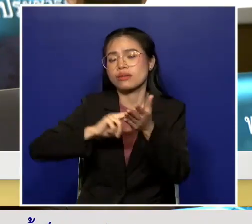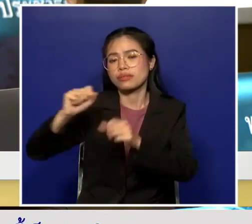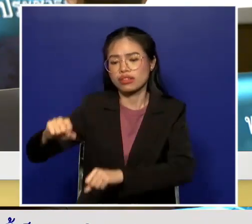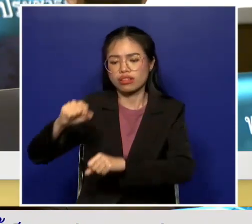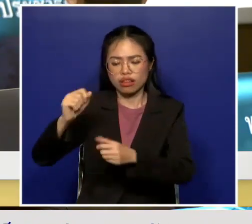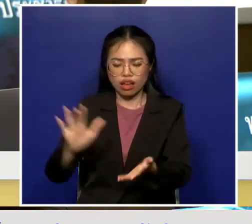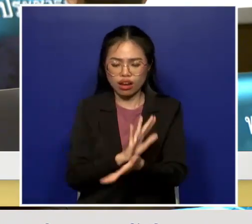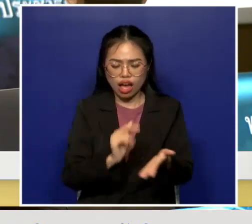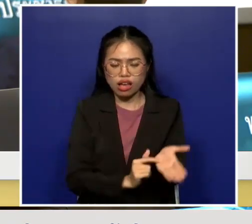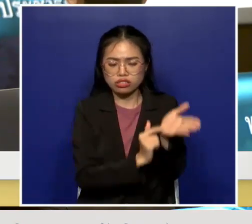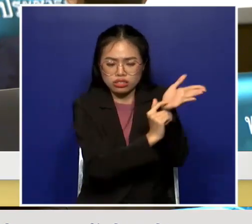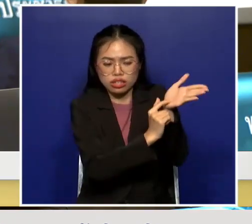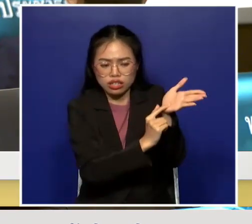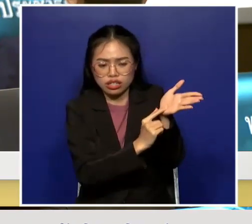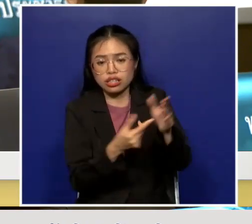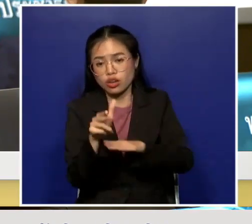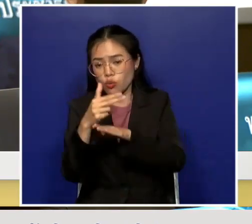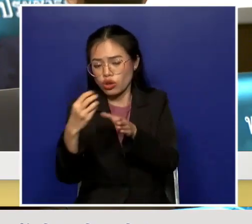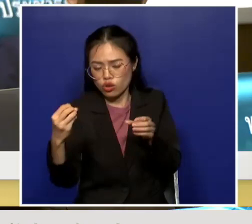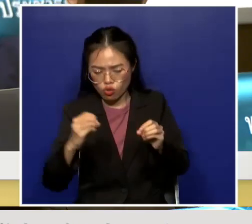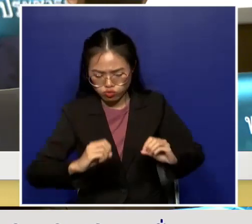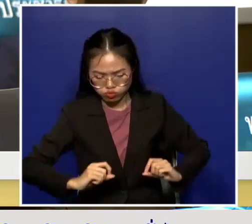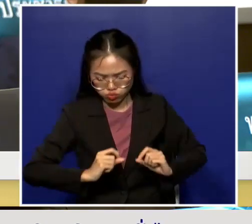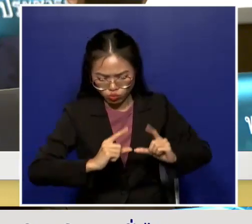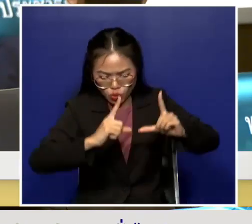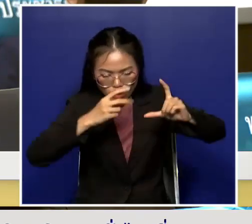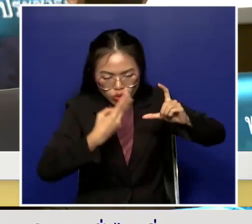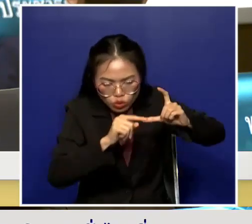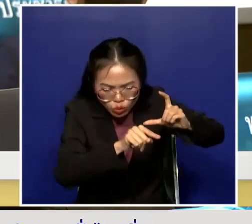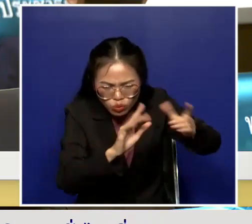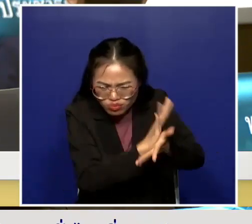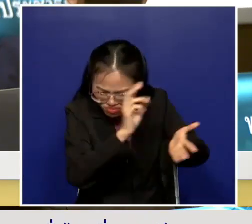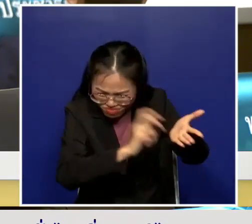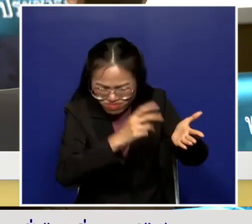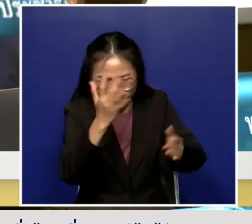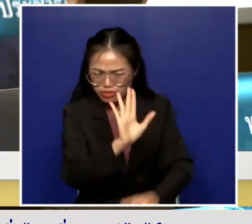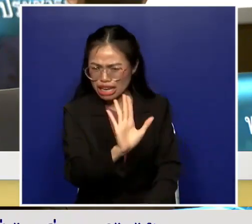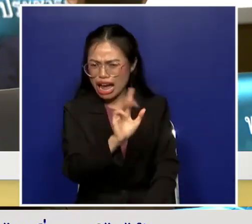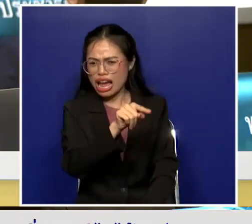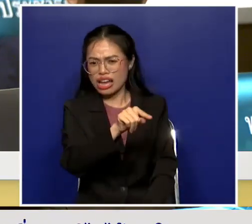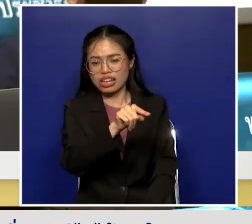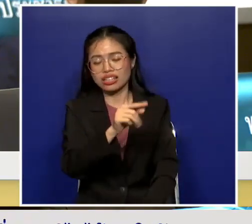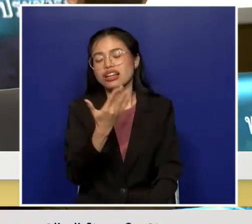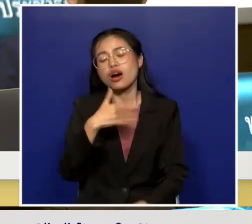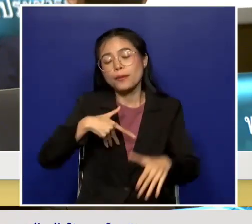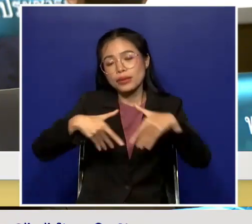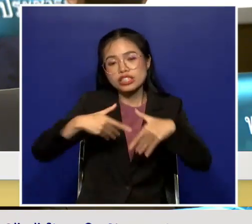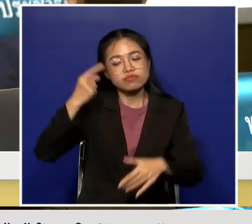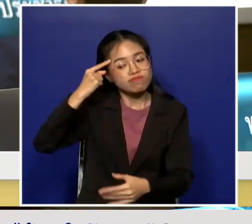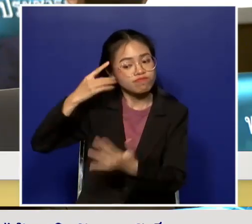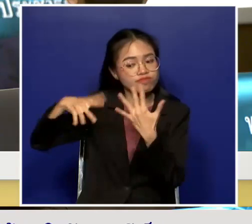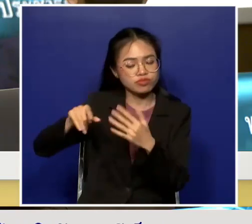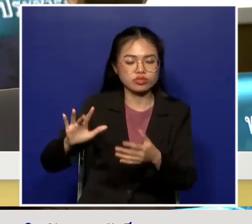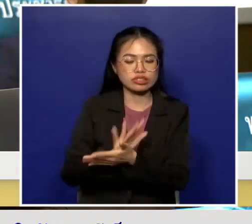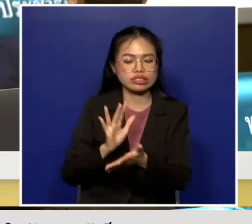ว่าเมื่อสักครู่กล้องซูมเนี่ยมันไม่ใช่ใบเสร็จนะครับคราวนี้เดี๋ยวประชาชนที่ฟังจะเข้าใจผิดว่าที่ท่านถือเนี่ย